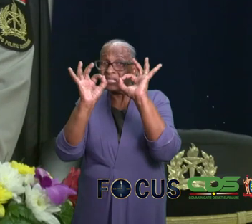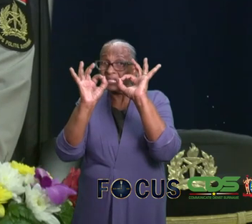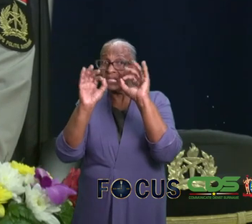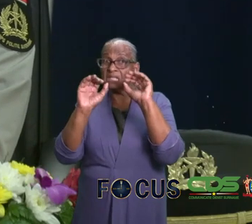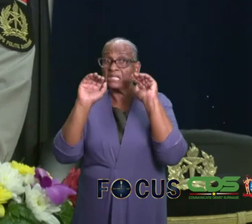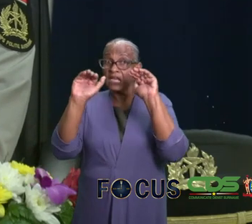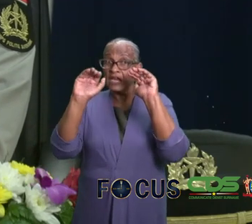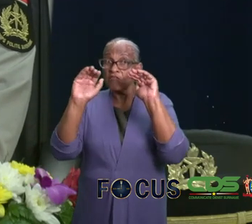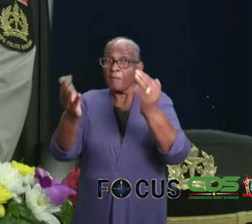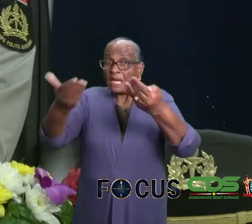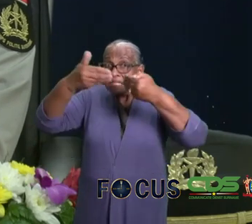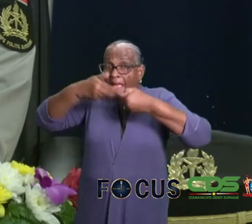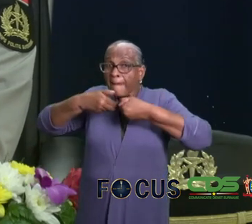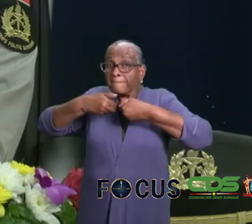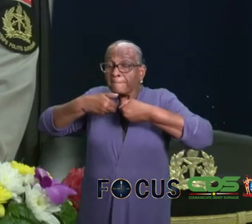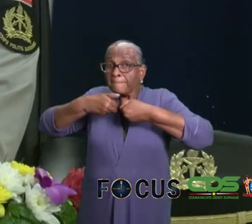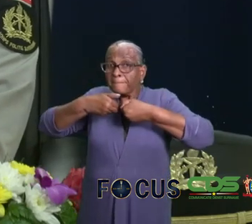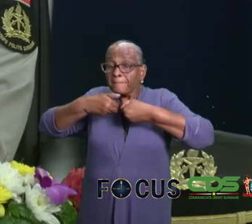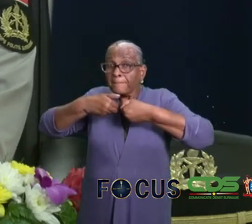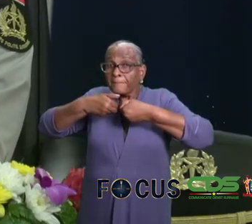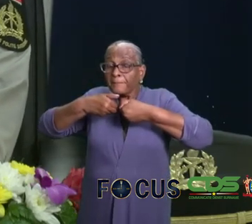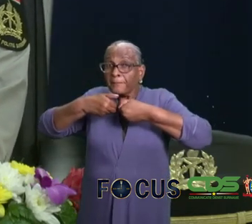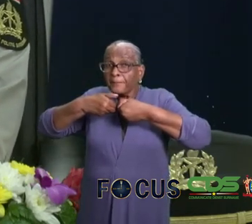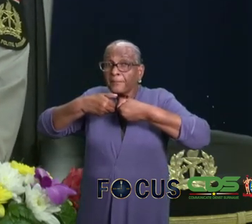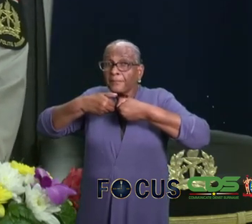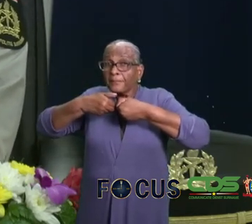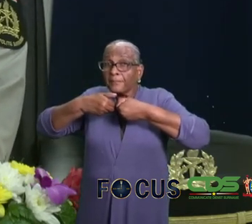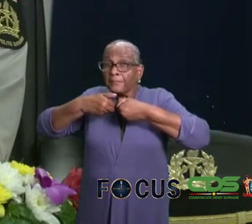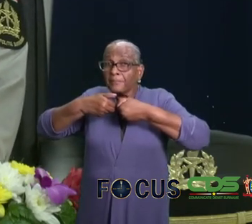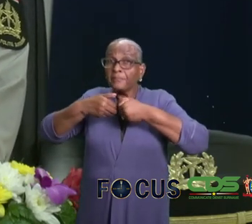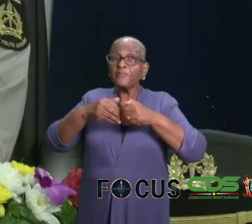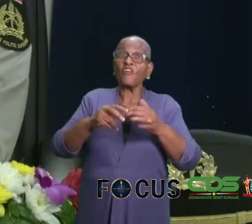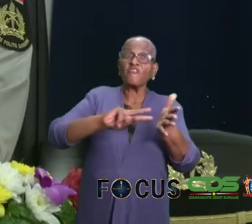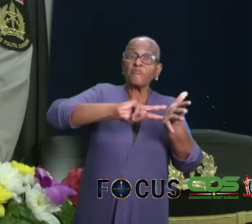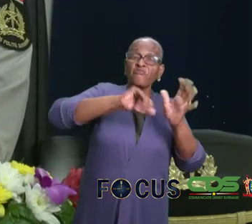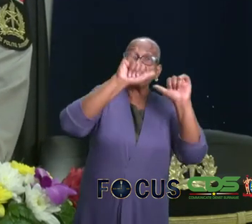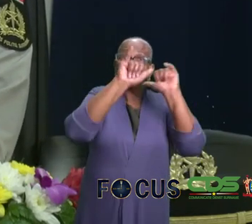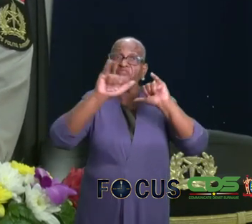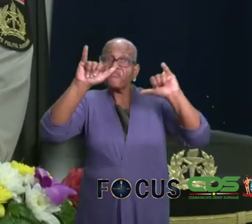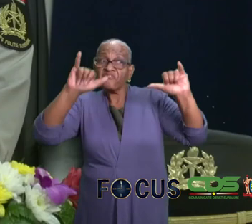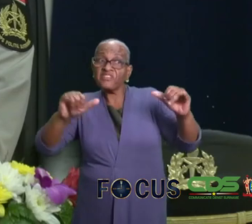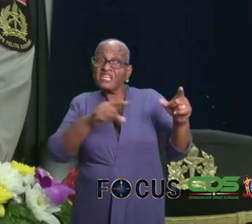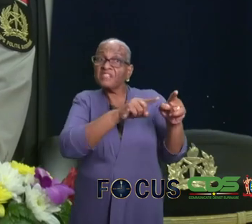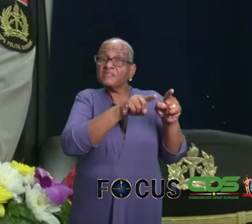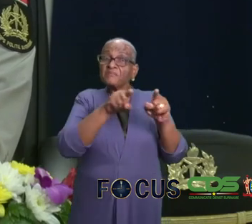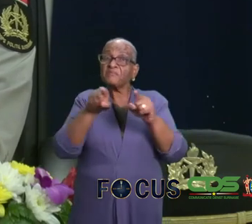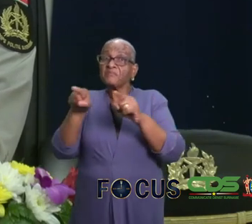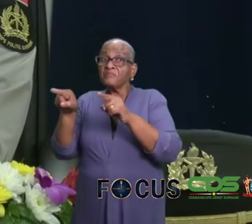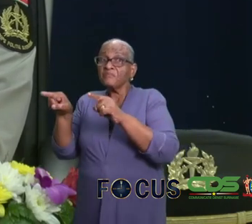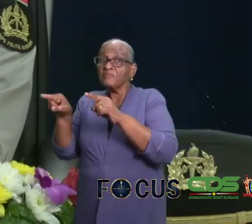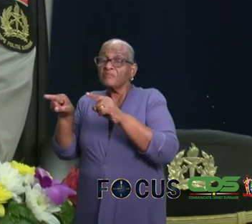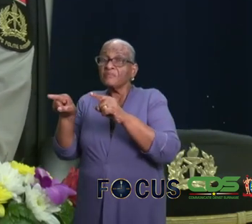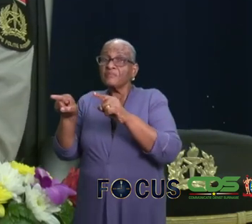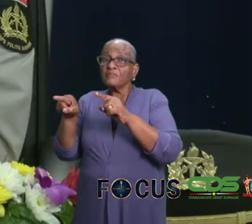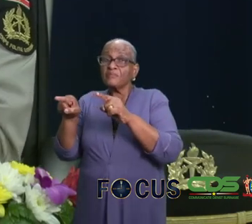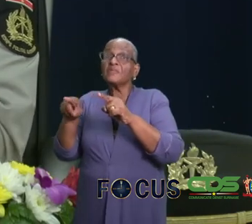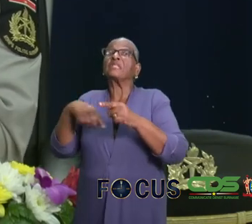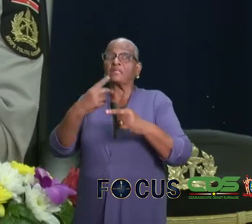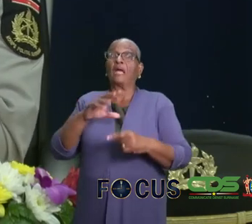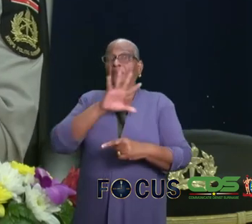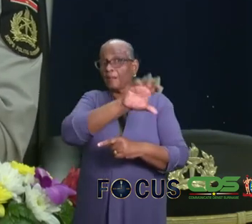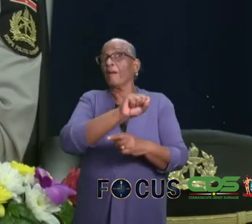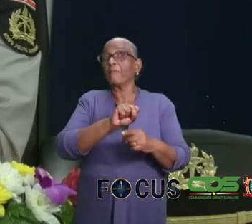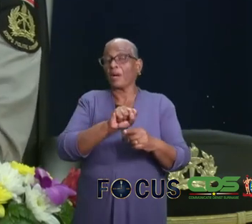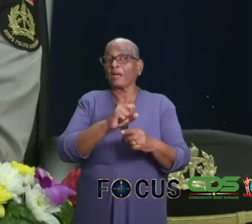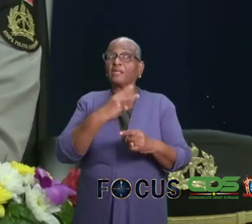over in dit geval het houden van parties, dan is het zo dus dat er wel gereageerd